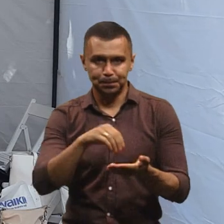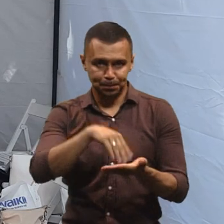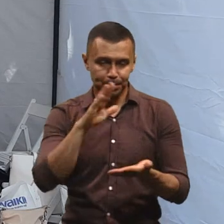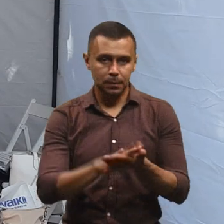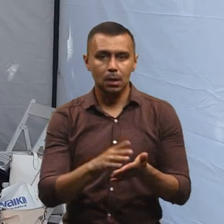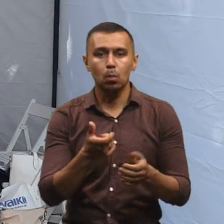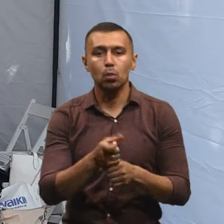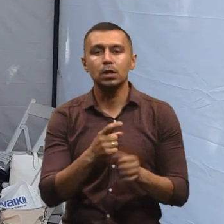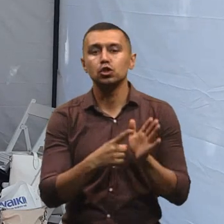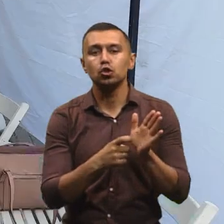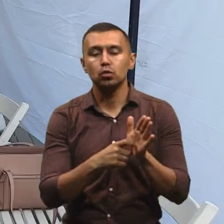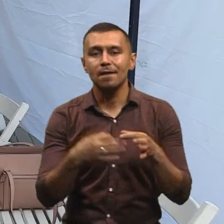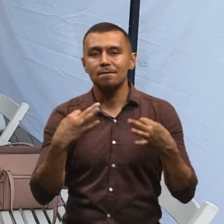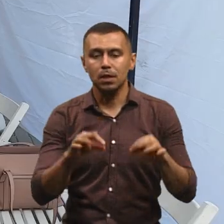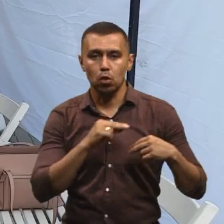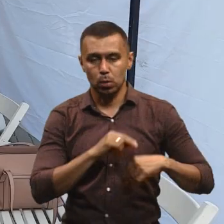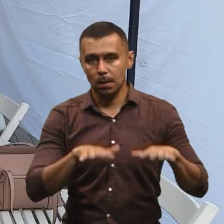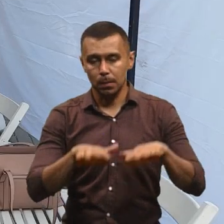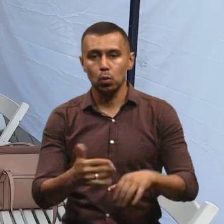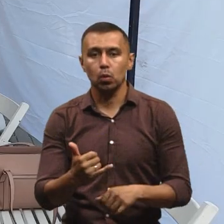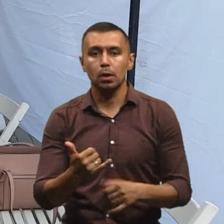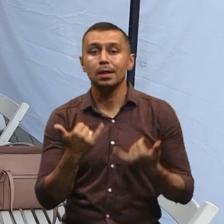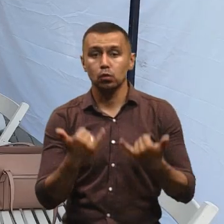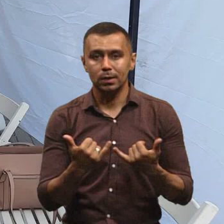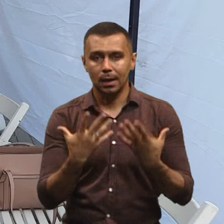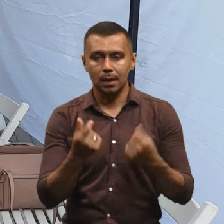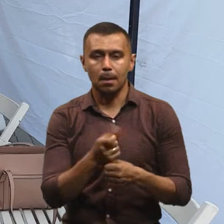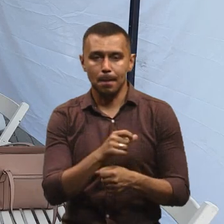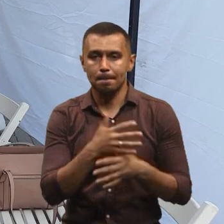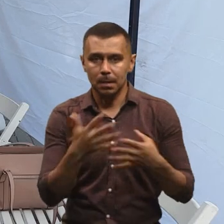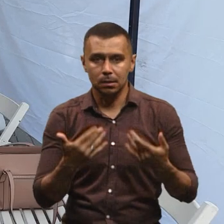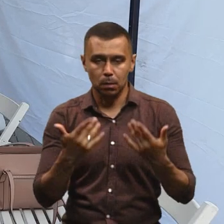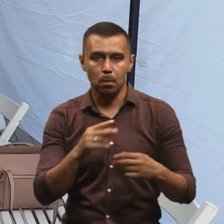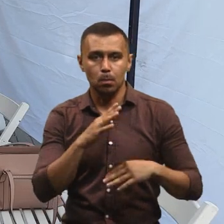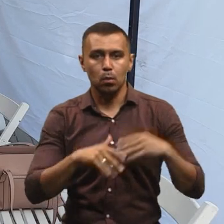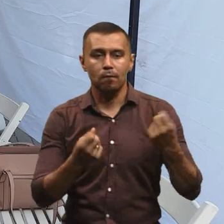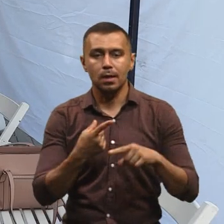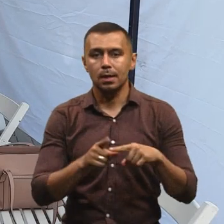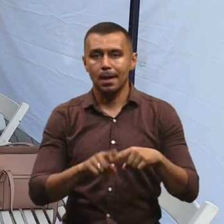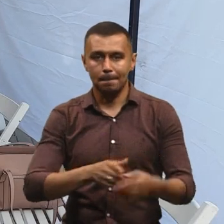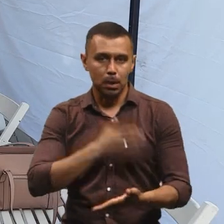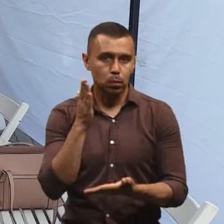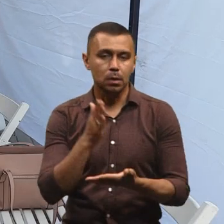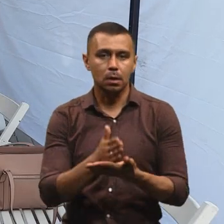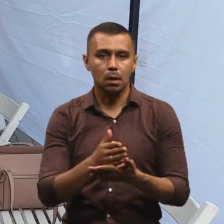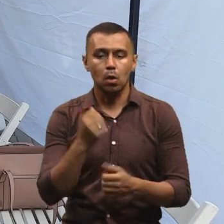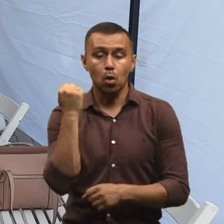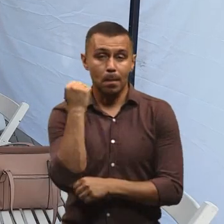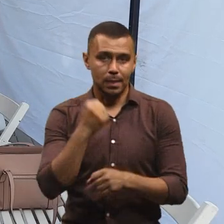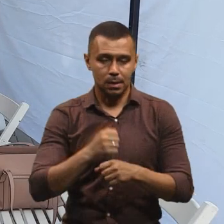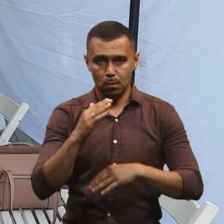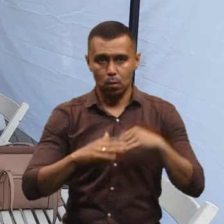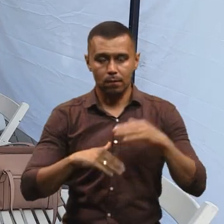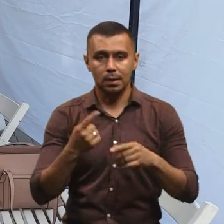понад 600 вакансій на сьогоднішній день найбільш затребувані професії це безпосередньо робітничі